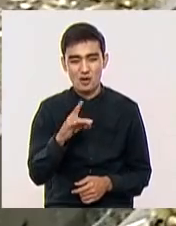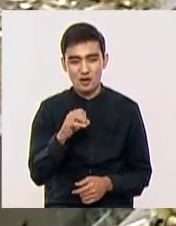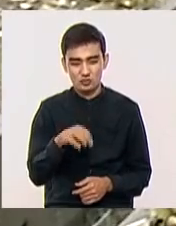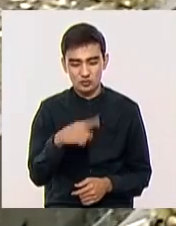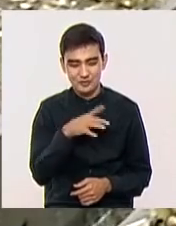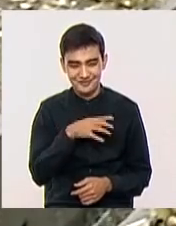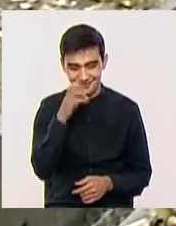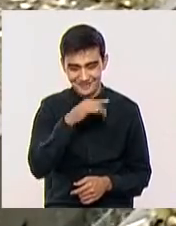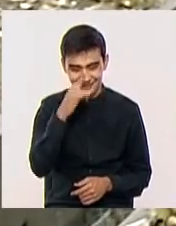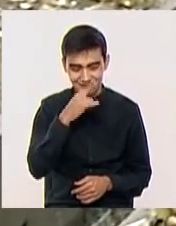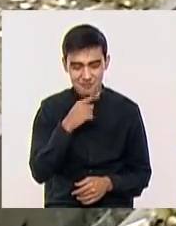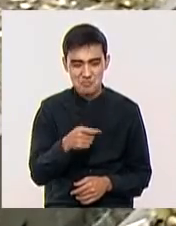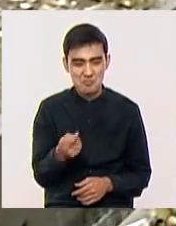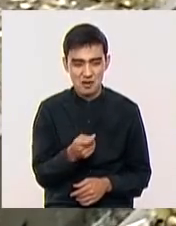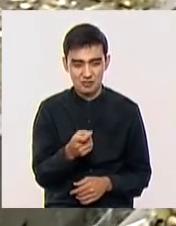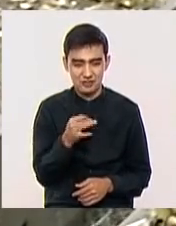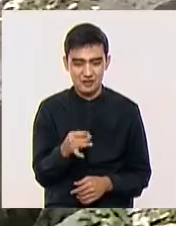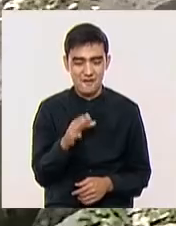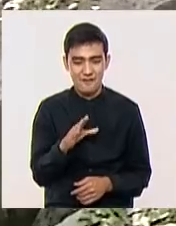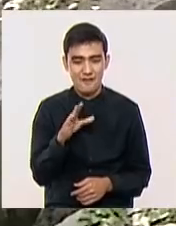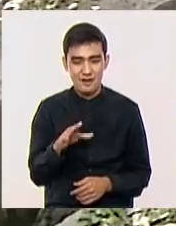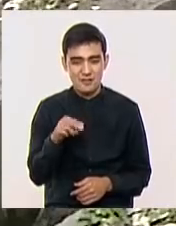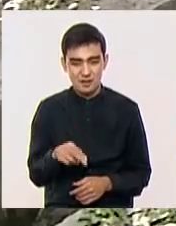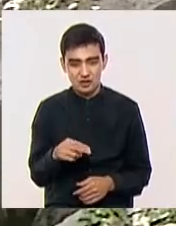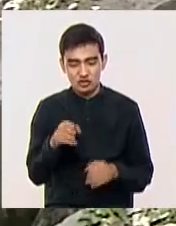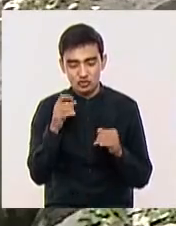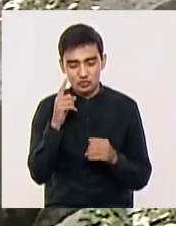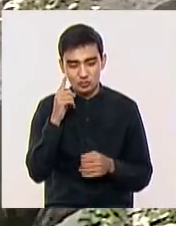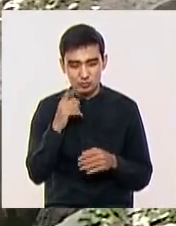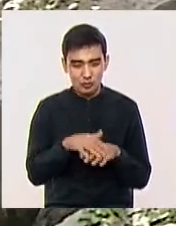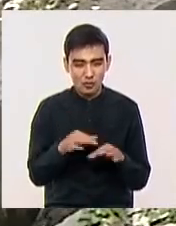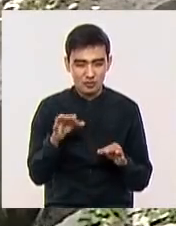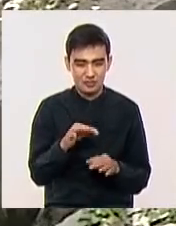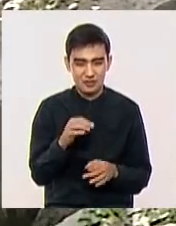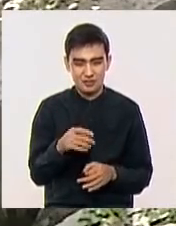для нашей страны этого мало. При этом ВВП нельзя считать показателем благосостояния народа.